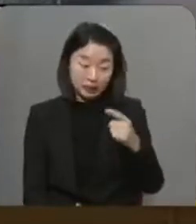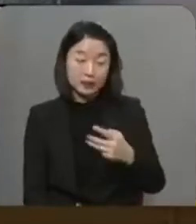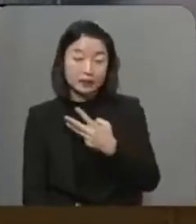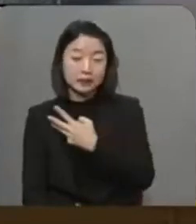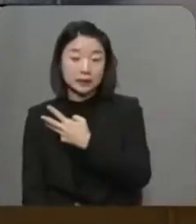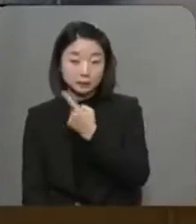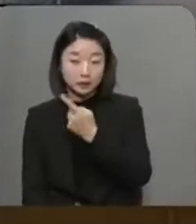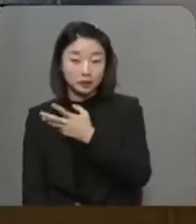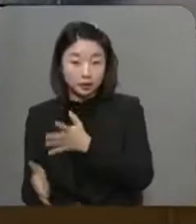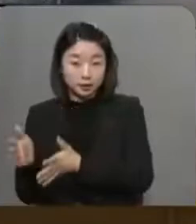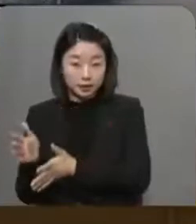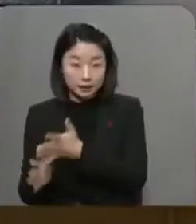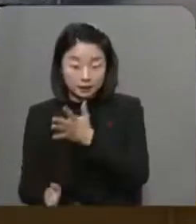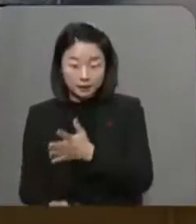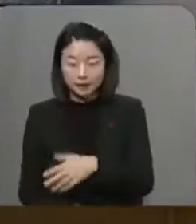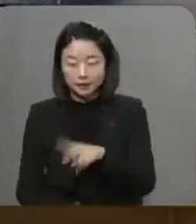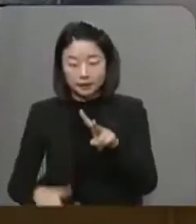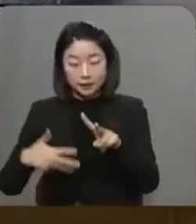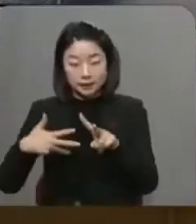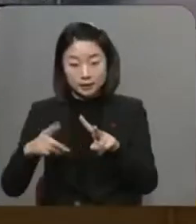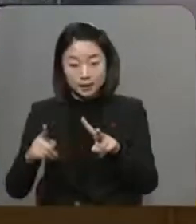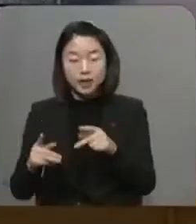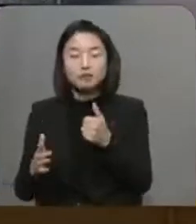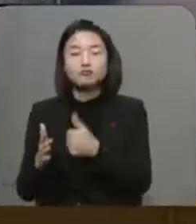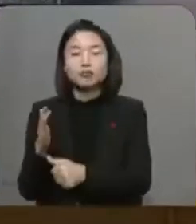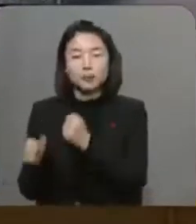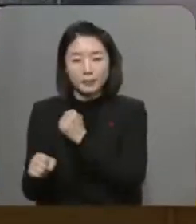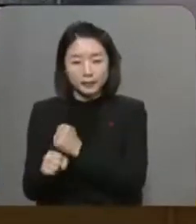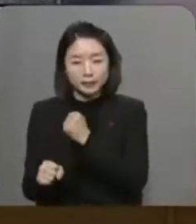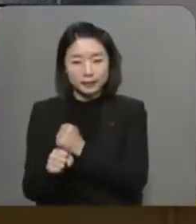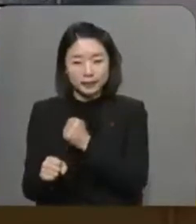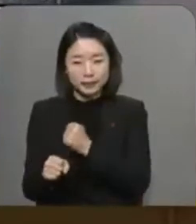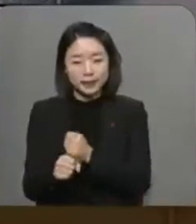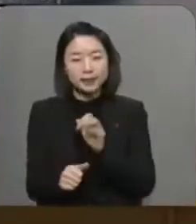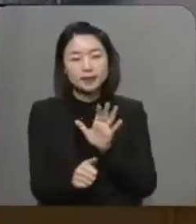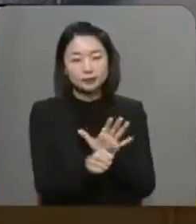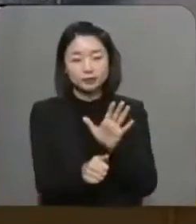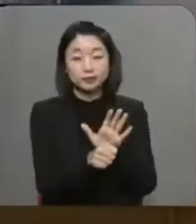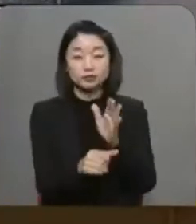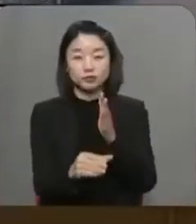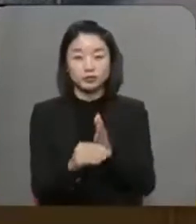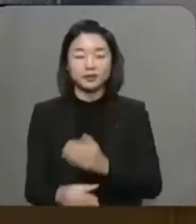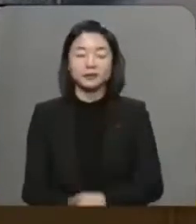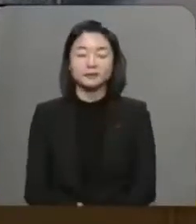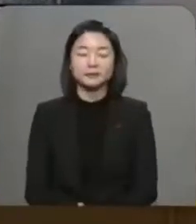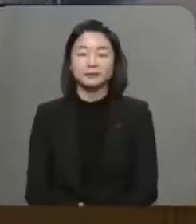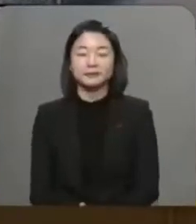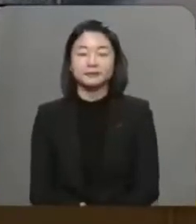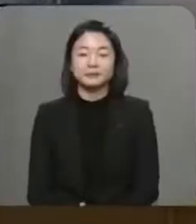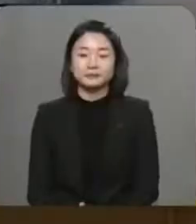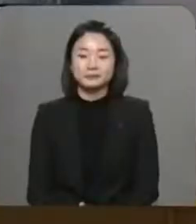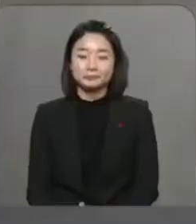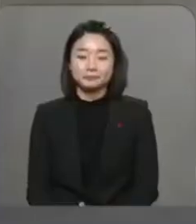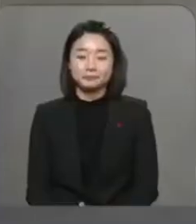농수산물이 차 가공을 통해 소비촉진을 지원하고 나섰습니다 조현주 기자가 보도합니다